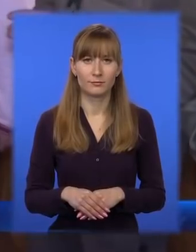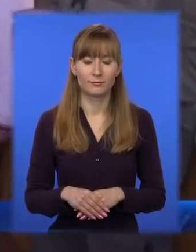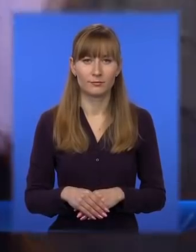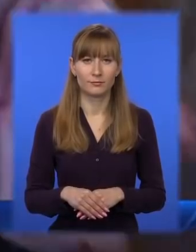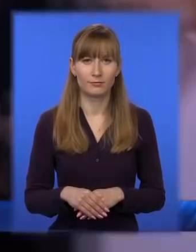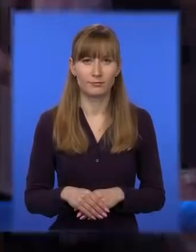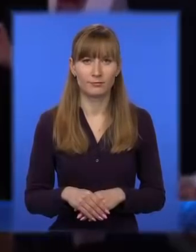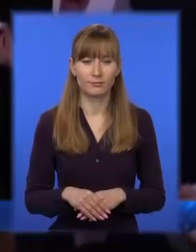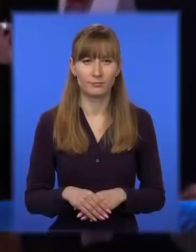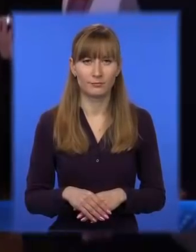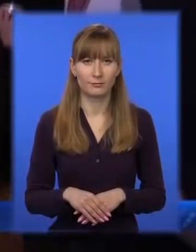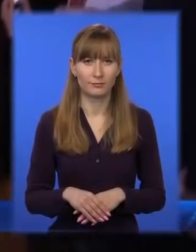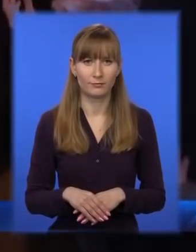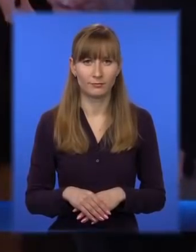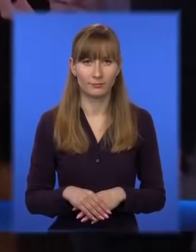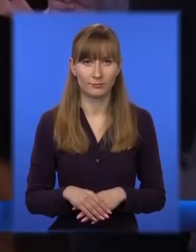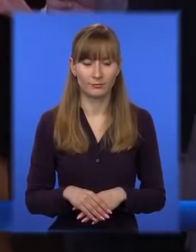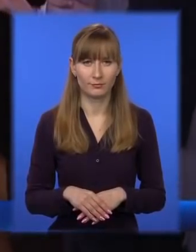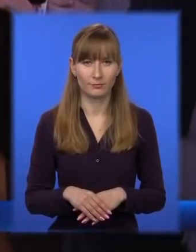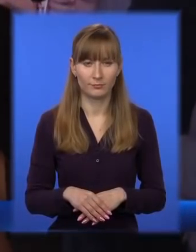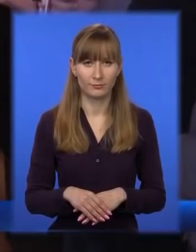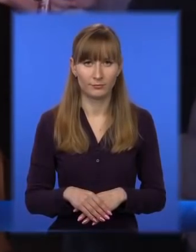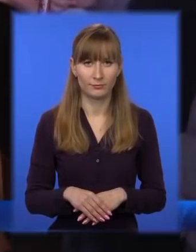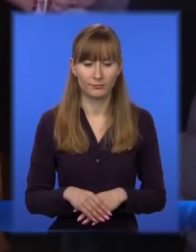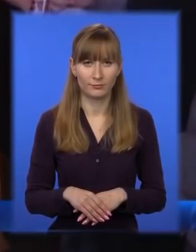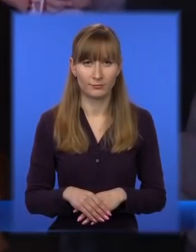десь, народився